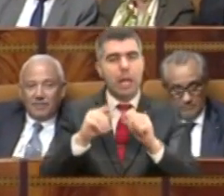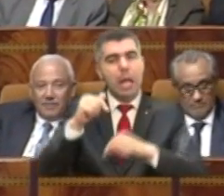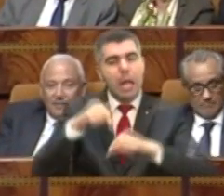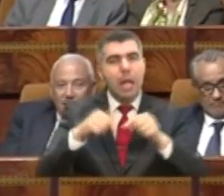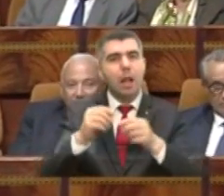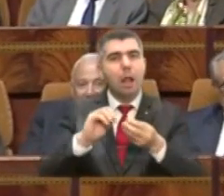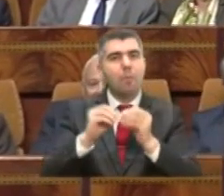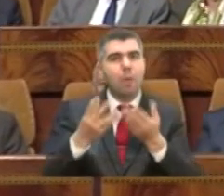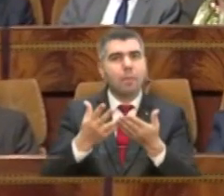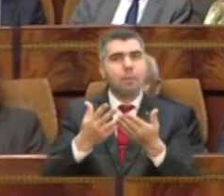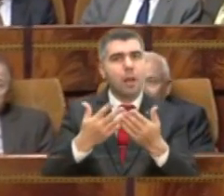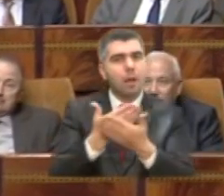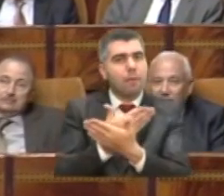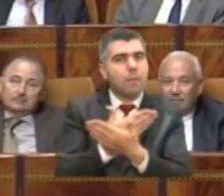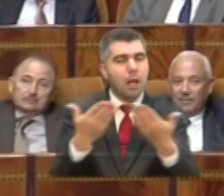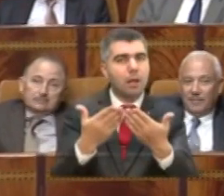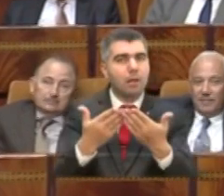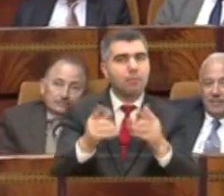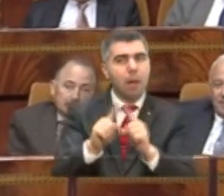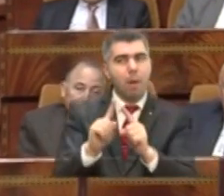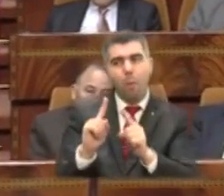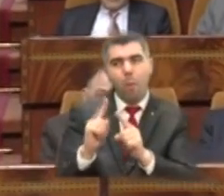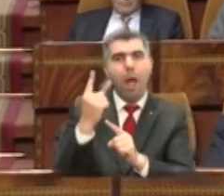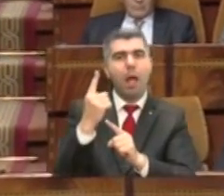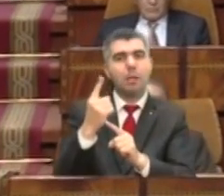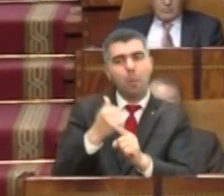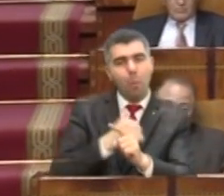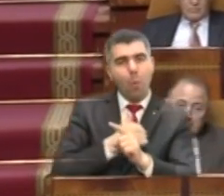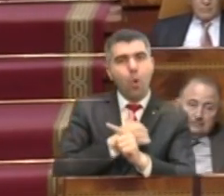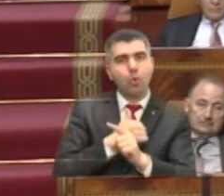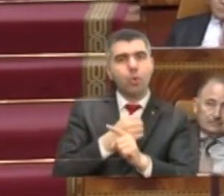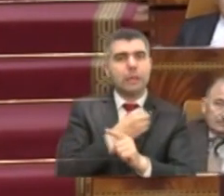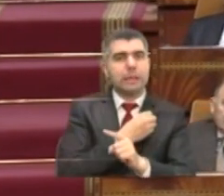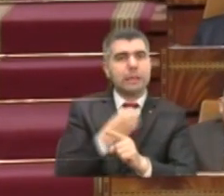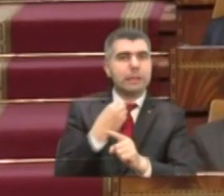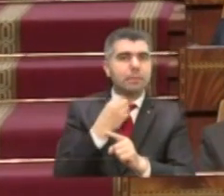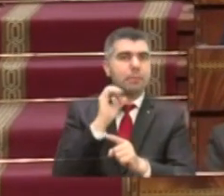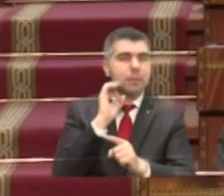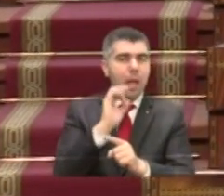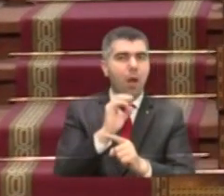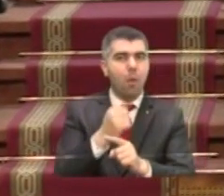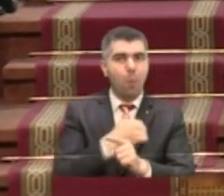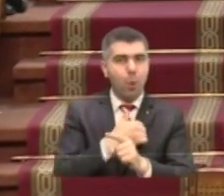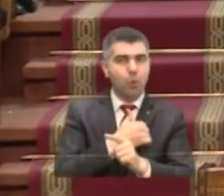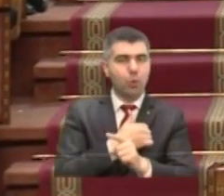تبنى من قبل الجميع، ما كاينش طرف واحد اللي كيتحمل بوحدو المسؤوليه ديال الوضعيه المنظومه الصحيه